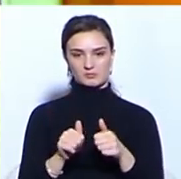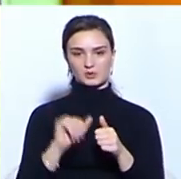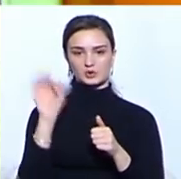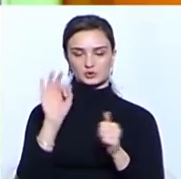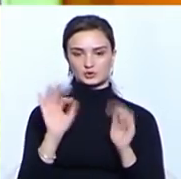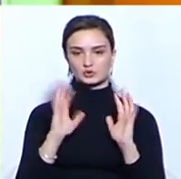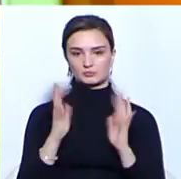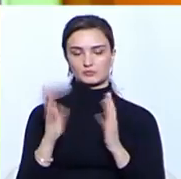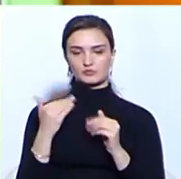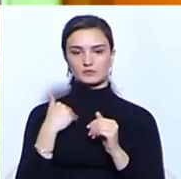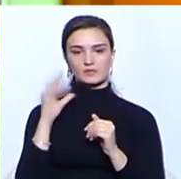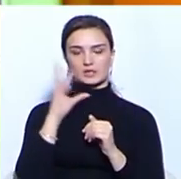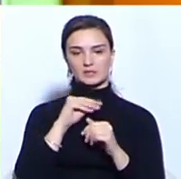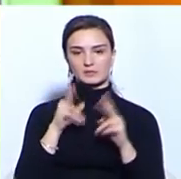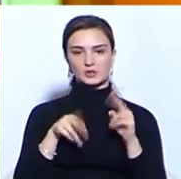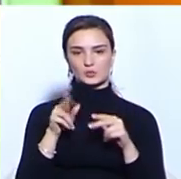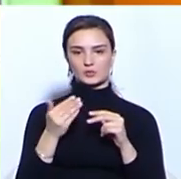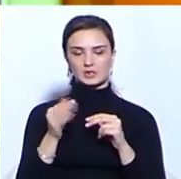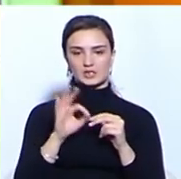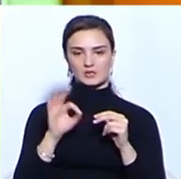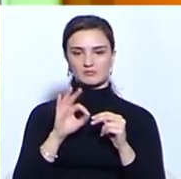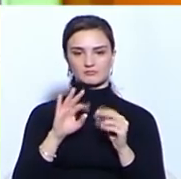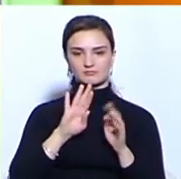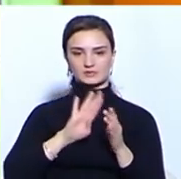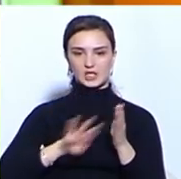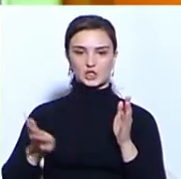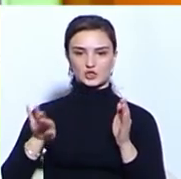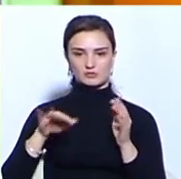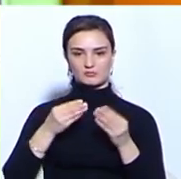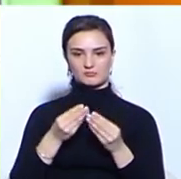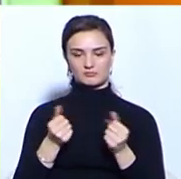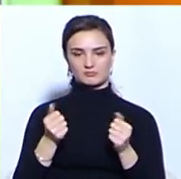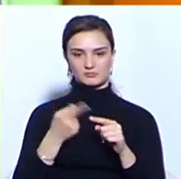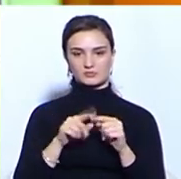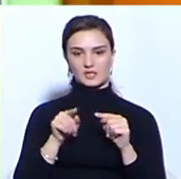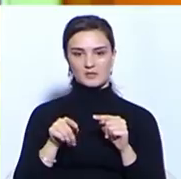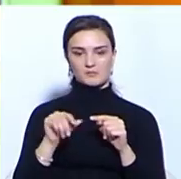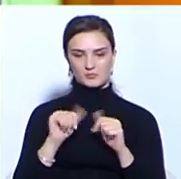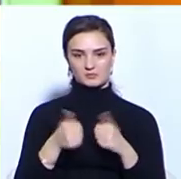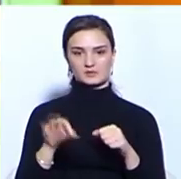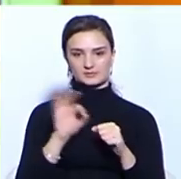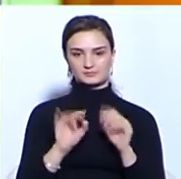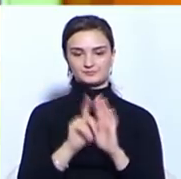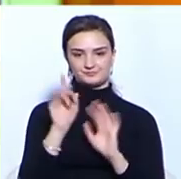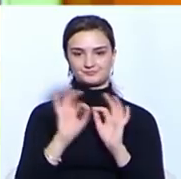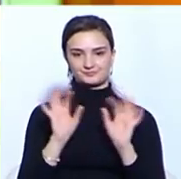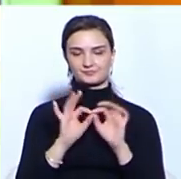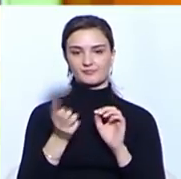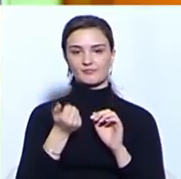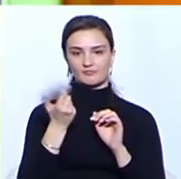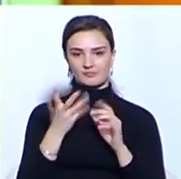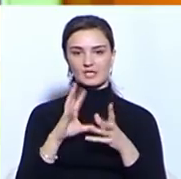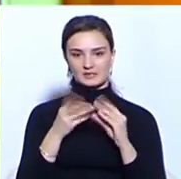ხშირ შემთხვევაში ჩვენ ვახერხებთ ქირურგიაზე უარის თქმასაც კი. მოდით აი ამ ჭრილში დავიწყოთ საუბარი, რამდენიმე